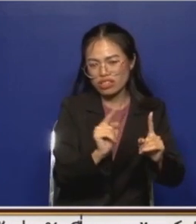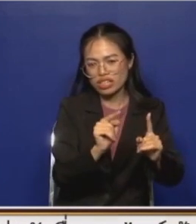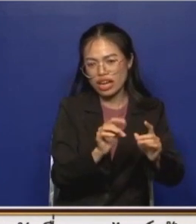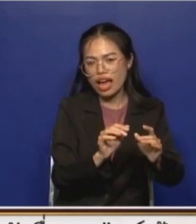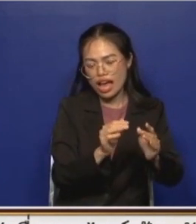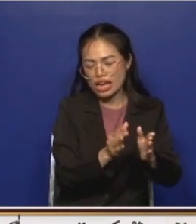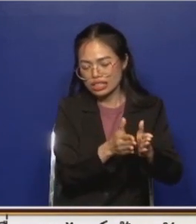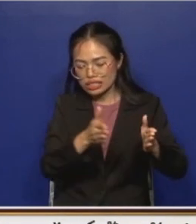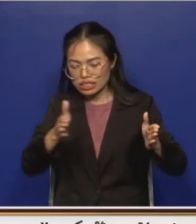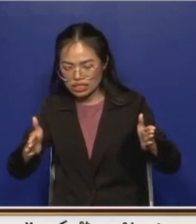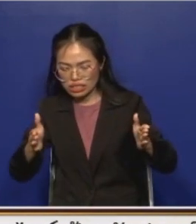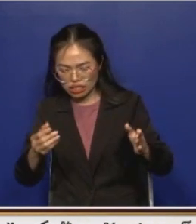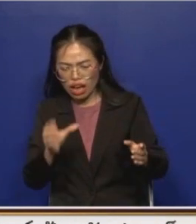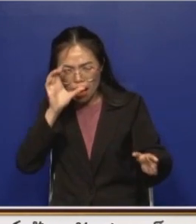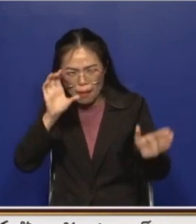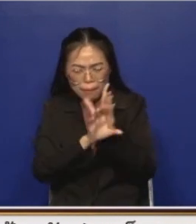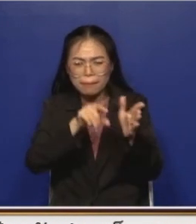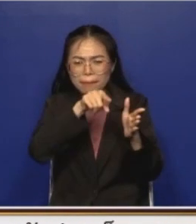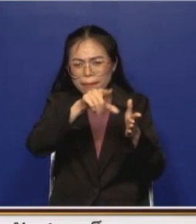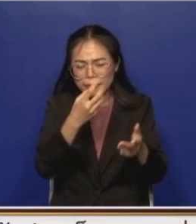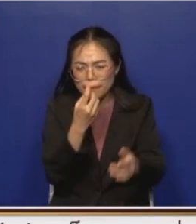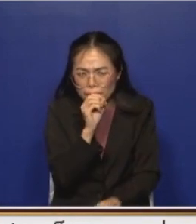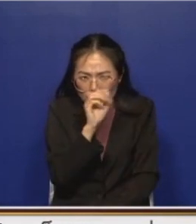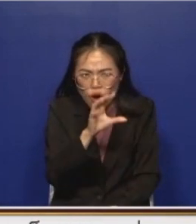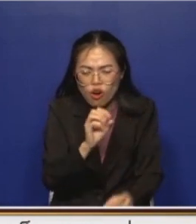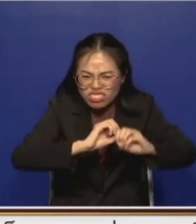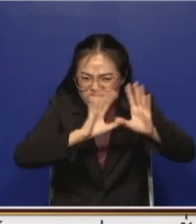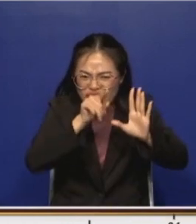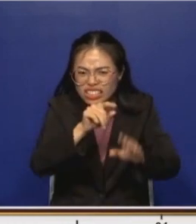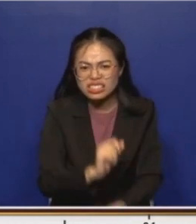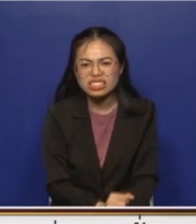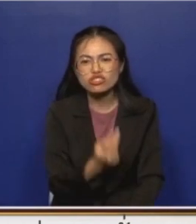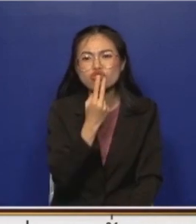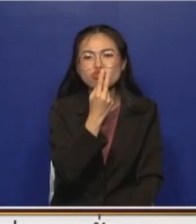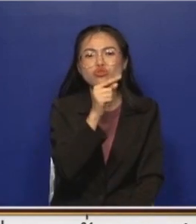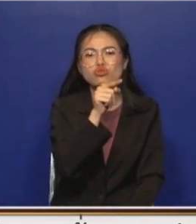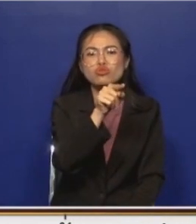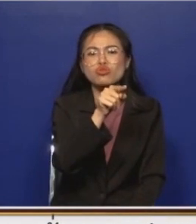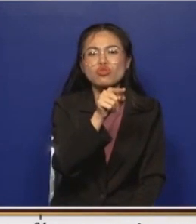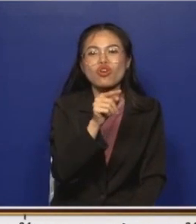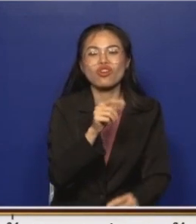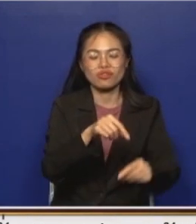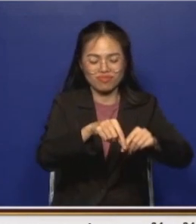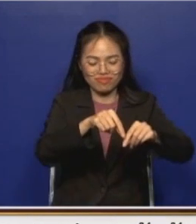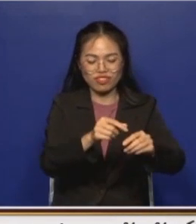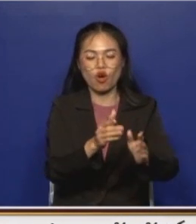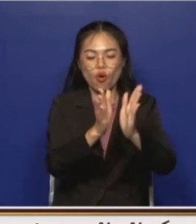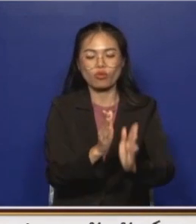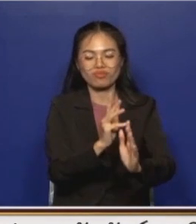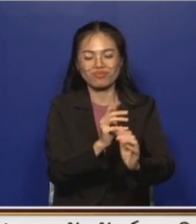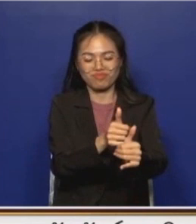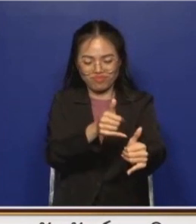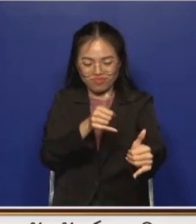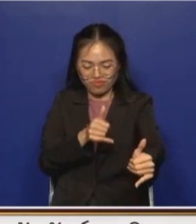คนไม่ดีหัวใสฮะไปรับจ้างทำให้เขาฮะไปดูภาพต่อไปสิครับเนี่ยครับ